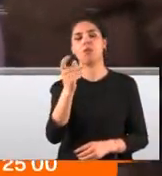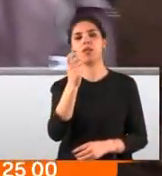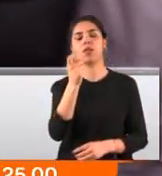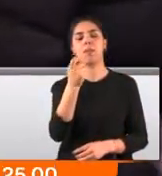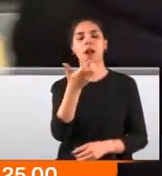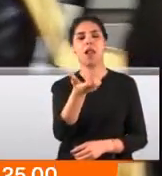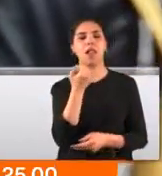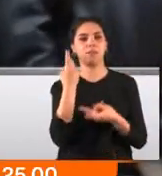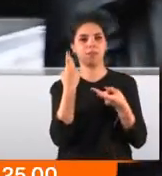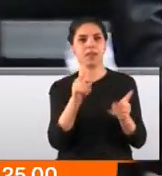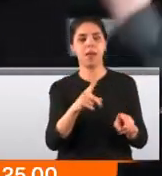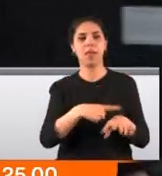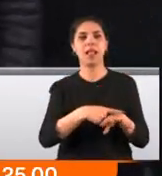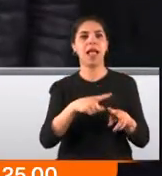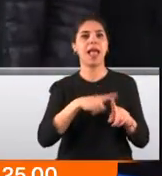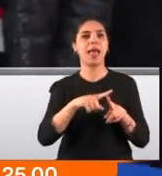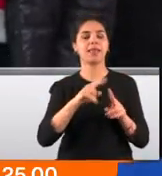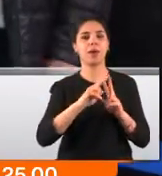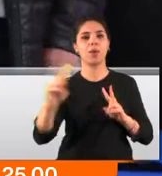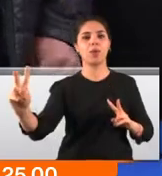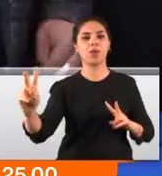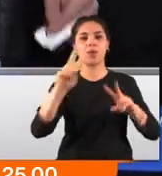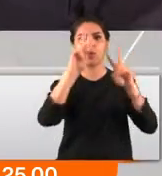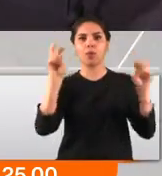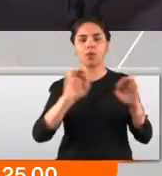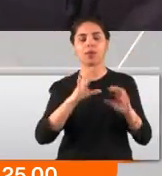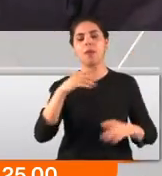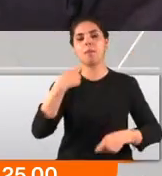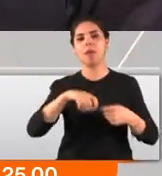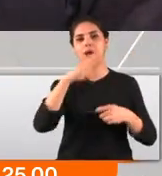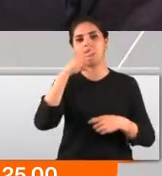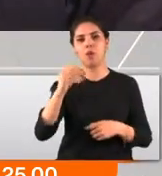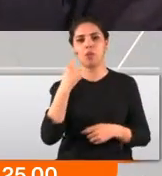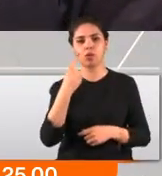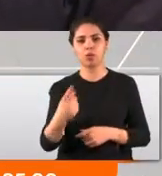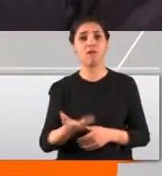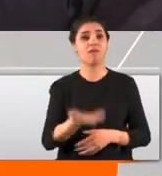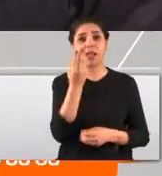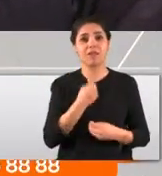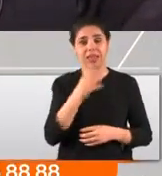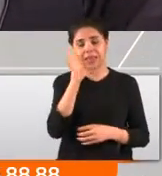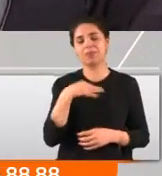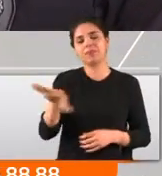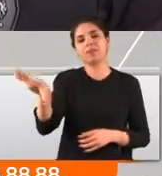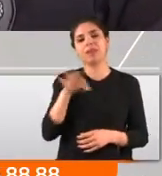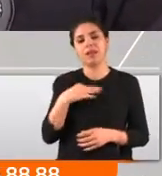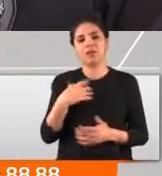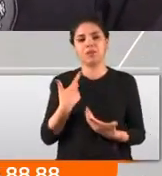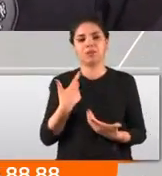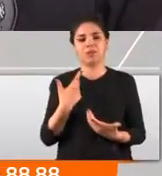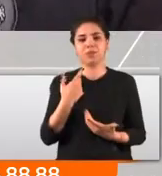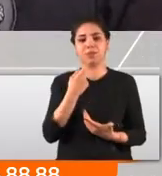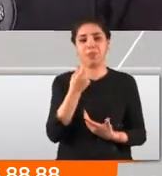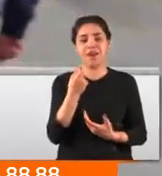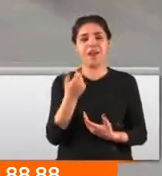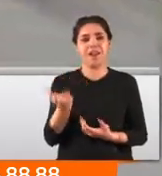olarak alabilecek. EYT kuyruklarında da gündem banka promosyonu. Tabii ki hangisi çok veriyorsa onu tercih ederim sonuçta. Sıcak para